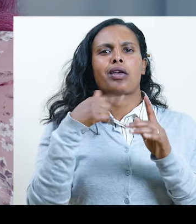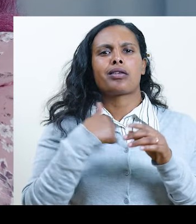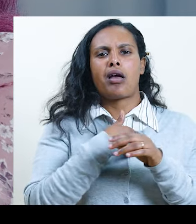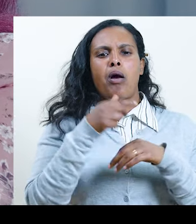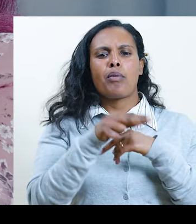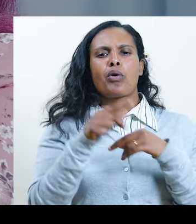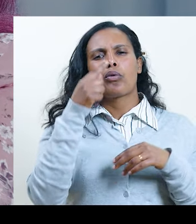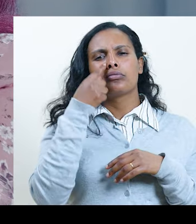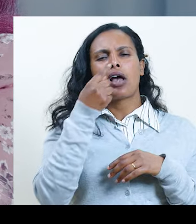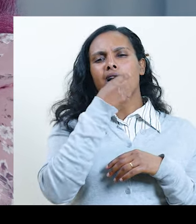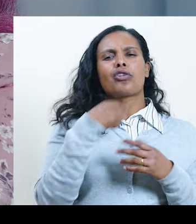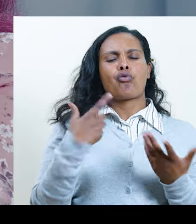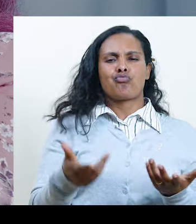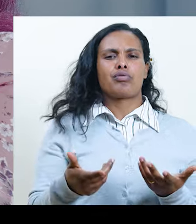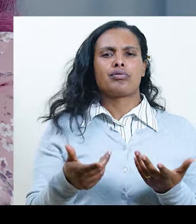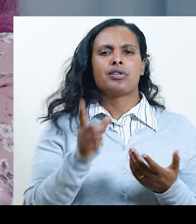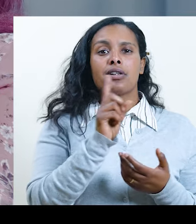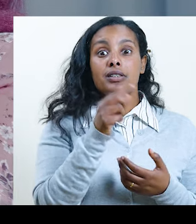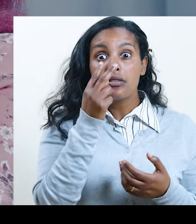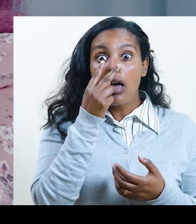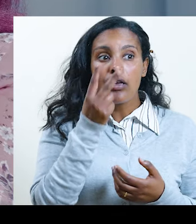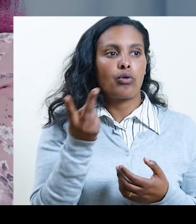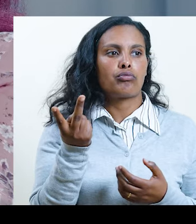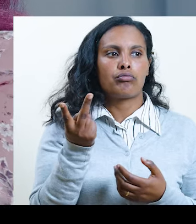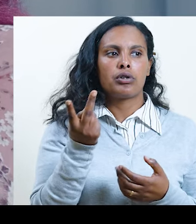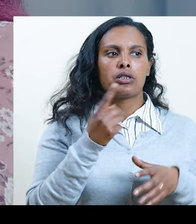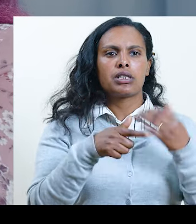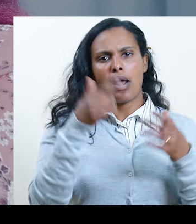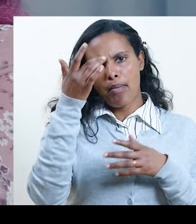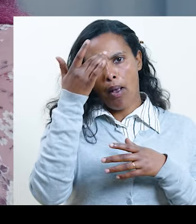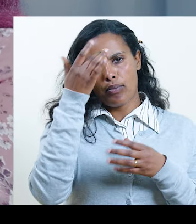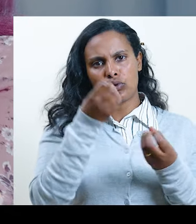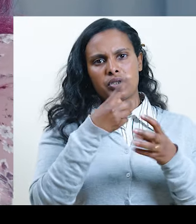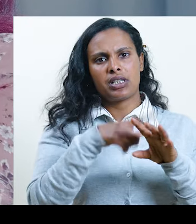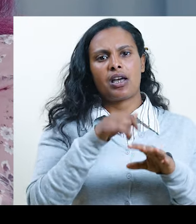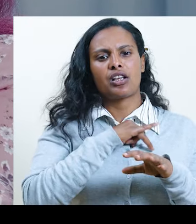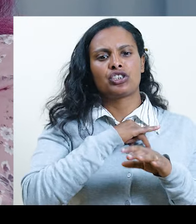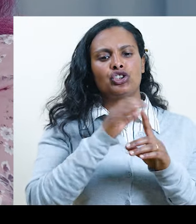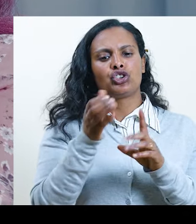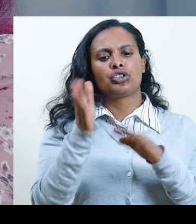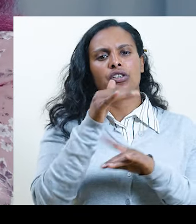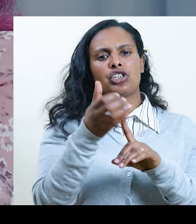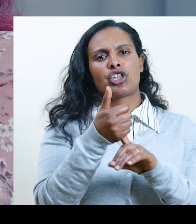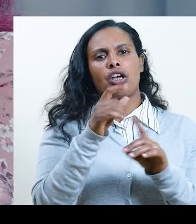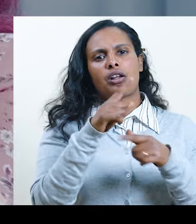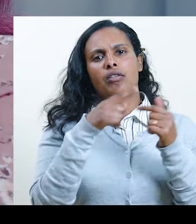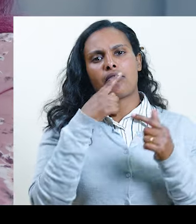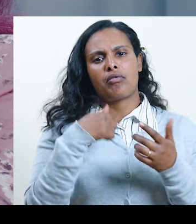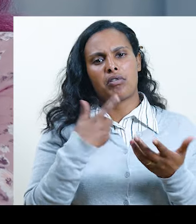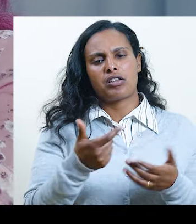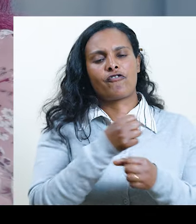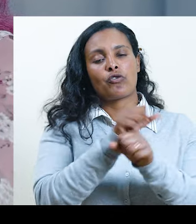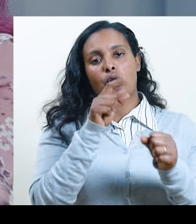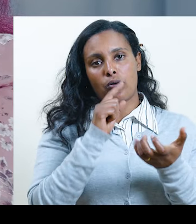ሴቶች በየቢሮ ያለቅሳሉ እያየሁም ነው ስለሚያመኝ ብዙ ጊዜ ራሴን ችግር ይዤ መሄድ አልፈልግም